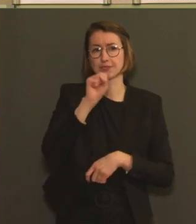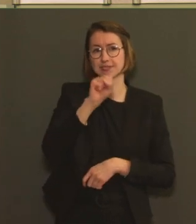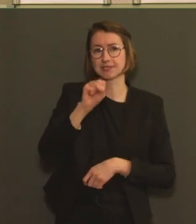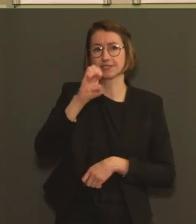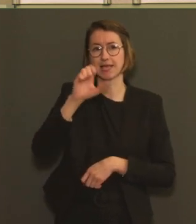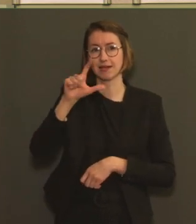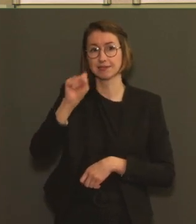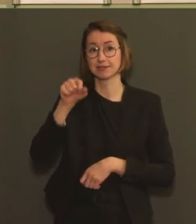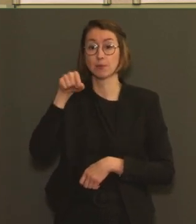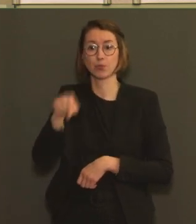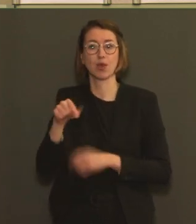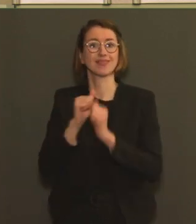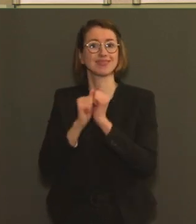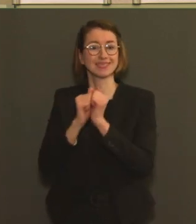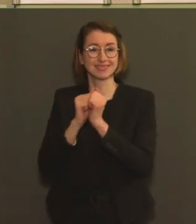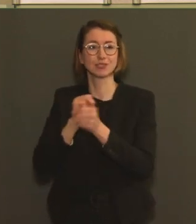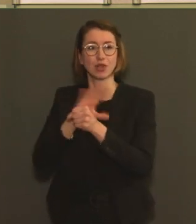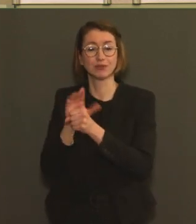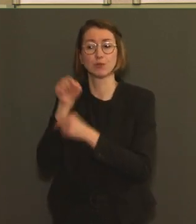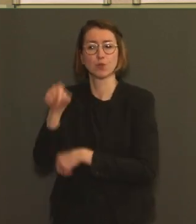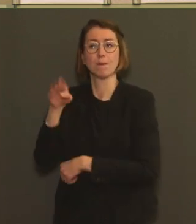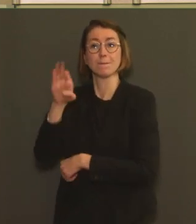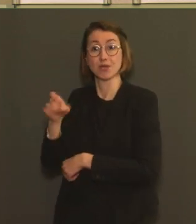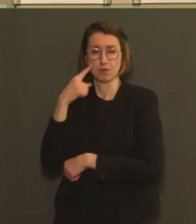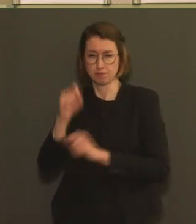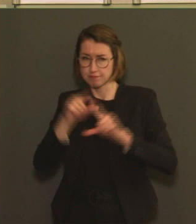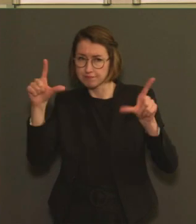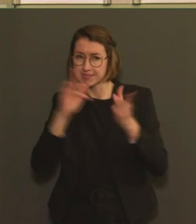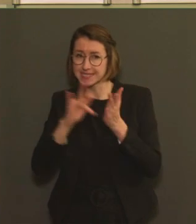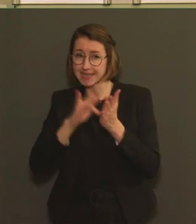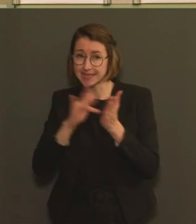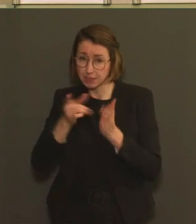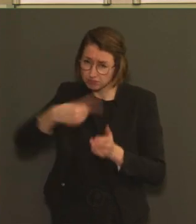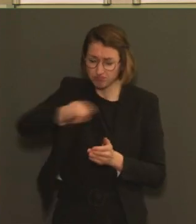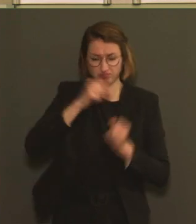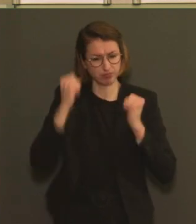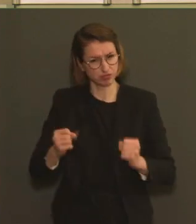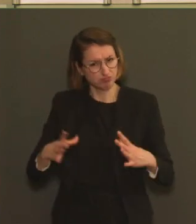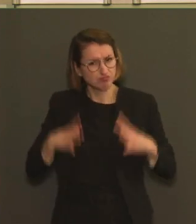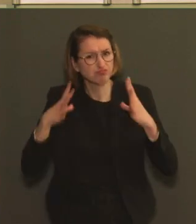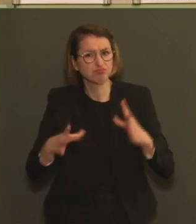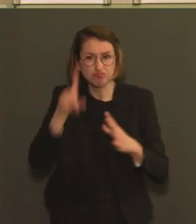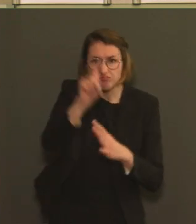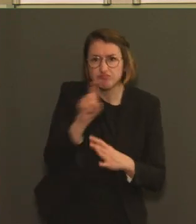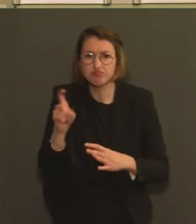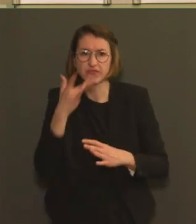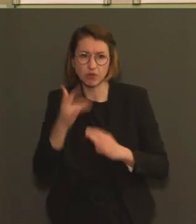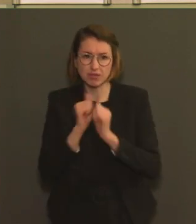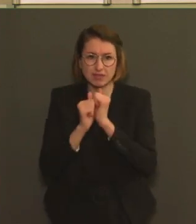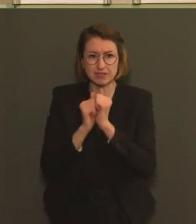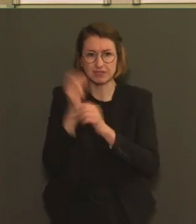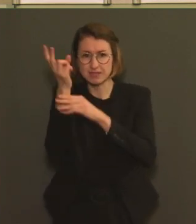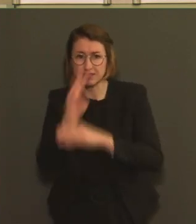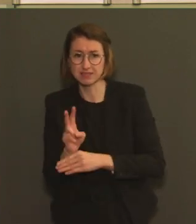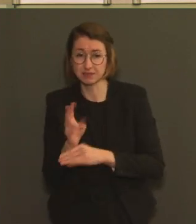brussels.testcovid.be. N'hésitez donc pas à le faire, même pour des symptômes légers. Rappelez-vous le scénario qu'on vous a